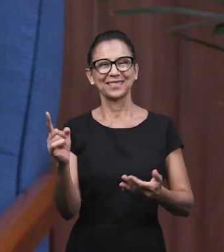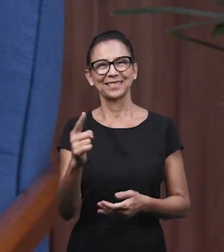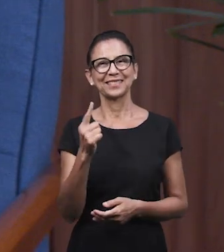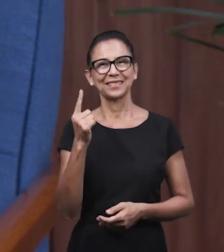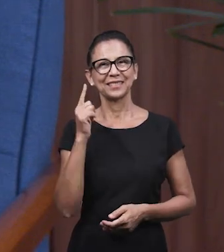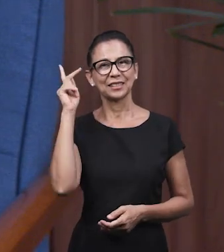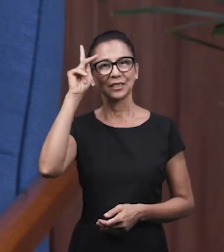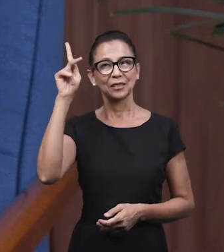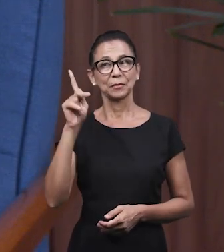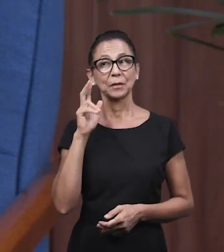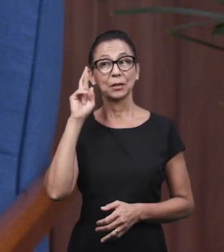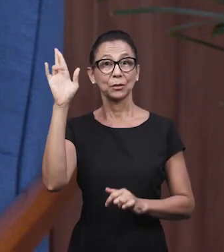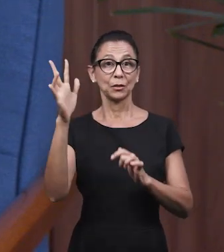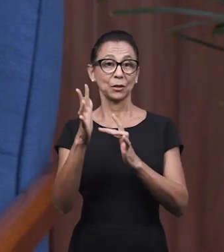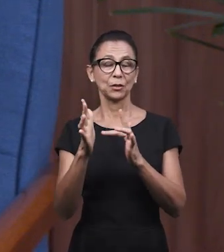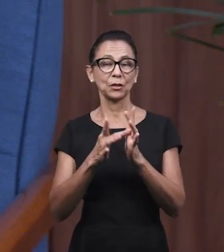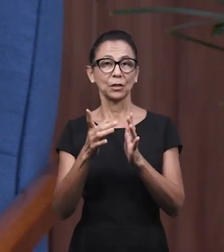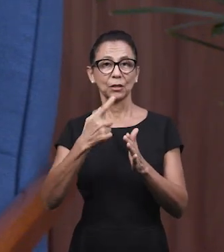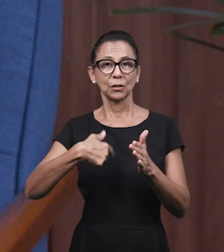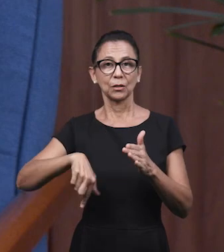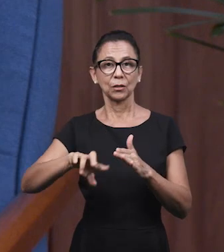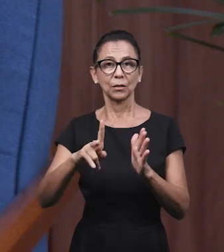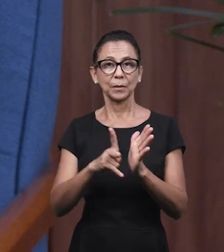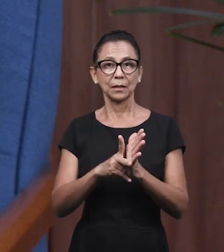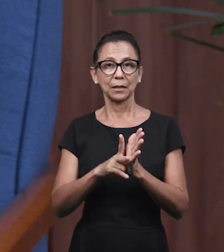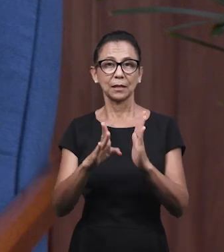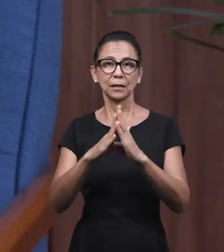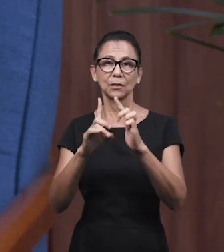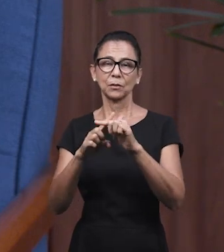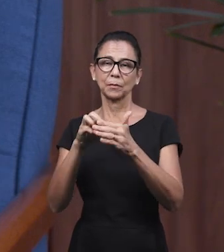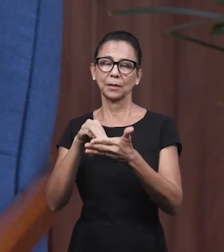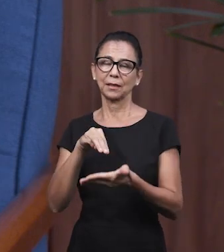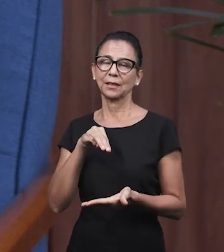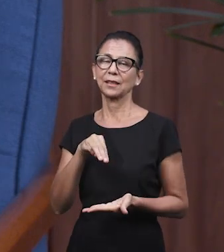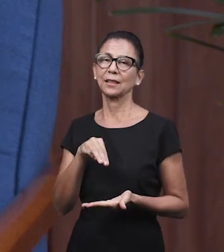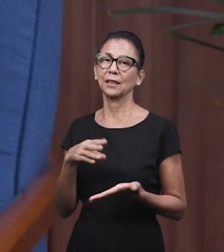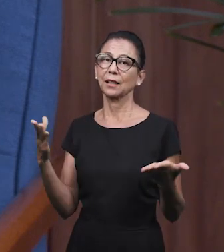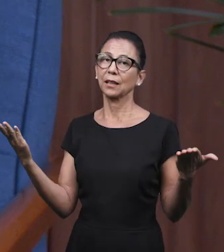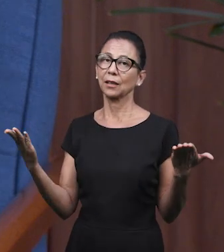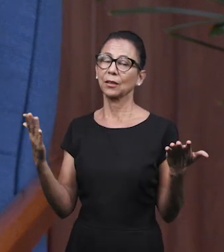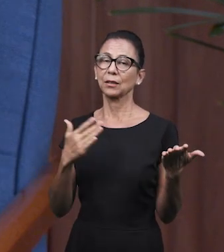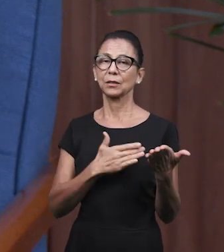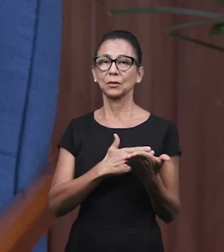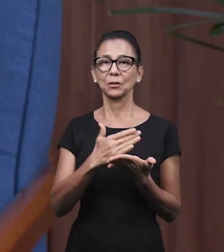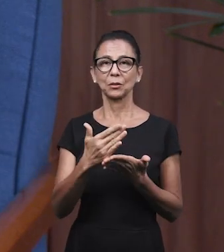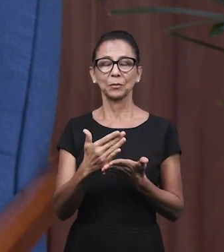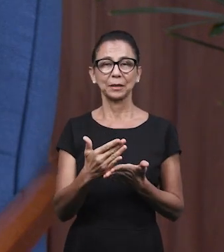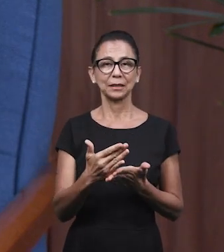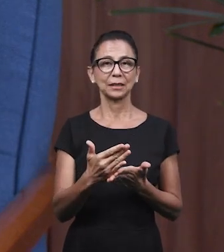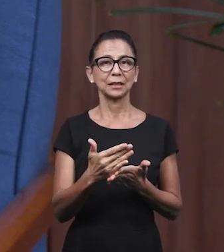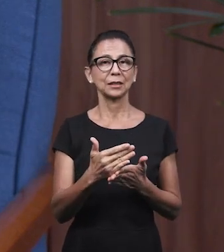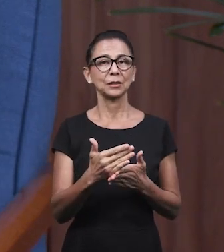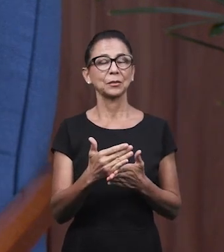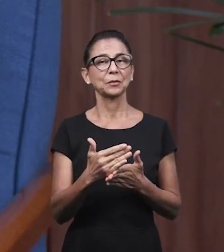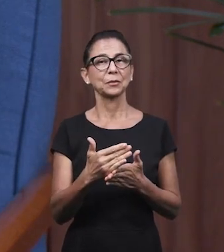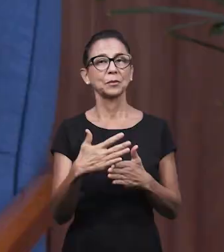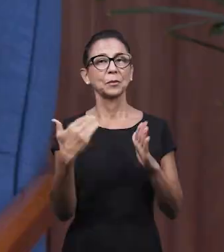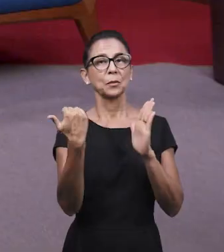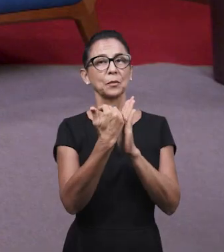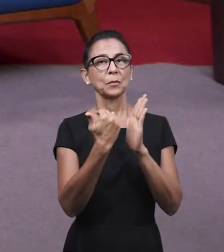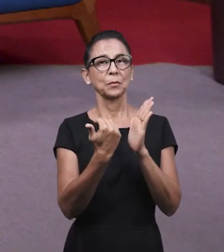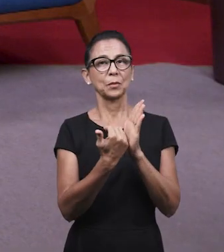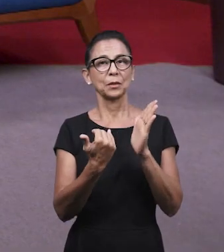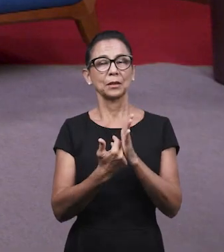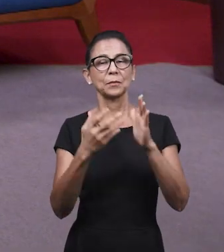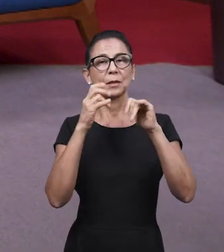Je salue à tous dans la paix du Seigneur Jésus. Nous sommes l'Église chrétienne Maranatha et nous commençons maintenant une édition de plus de